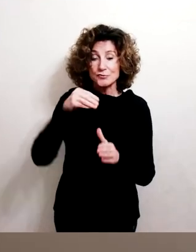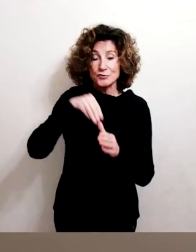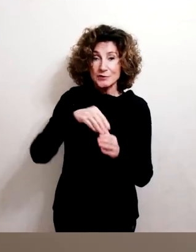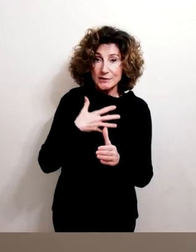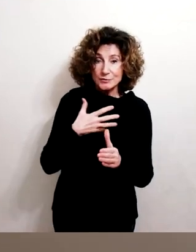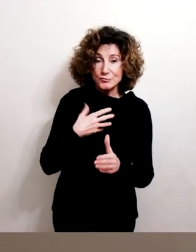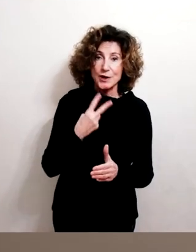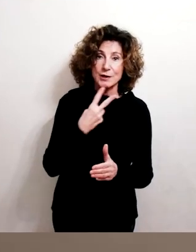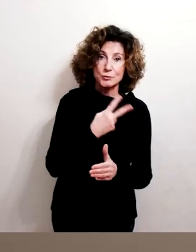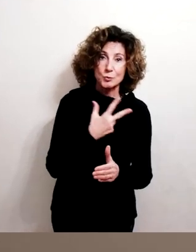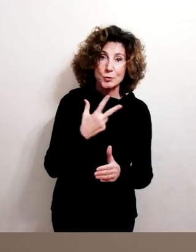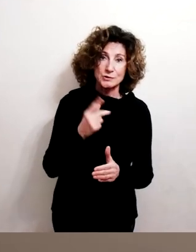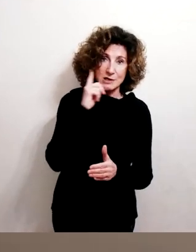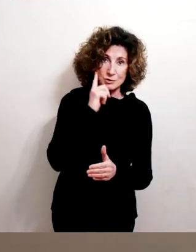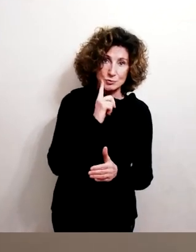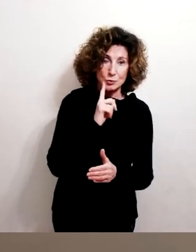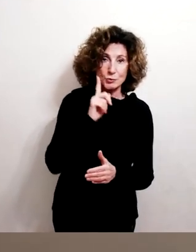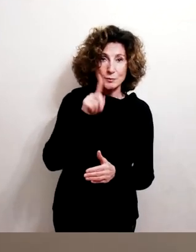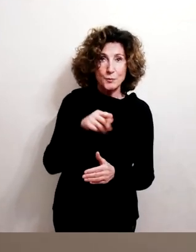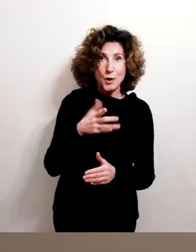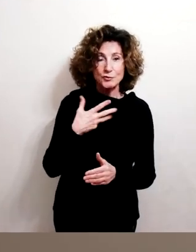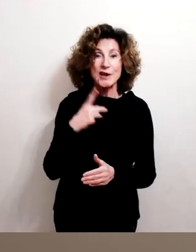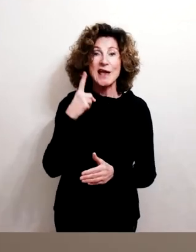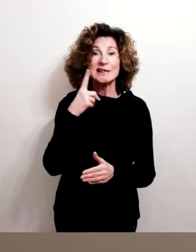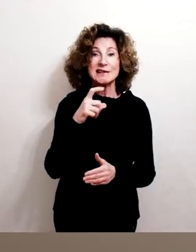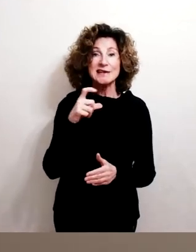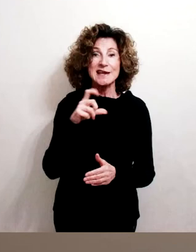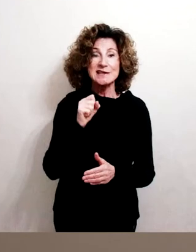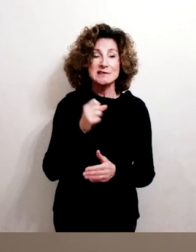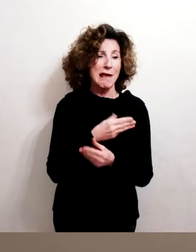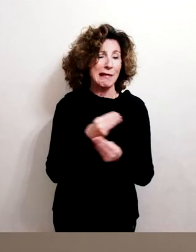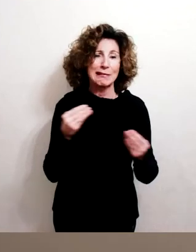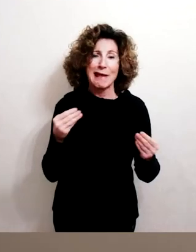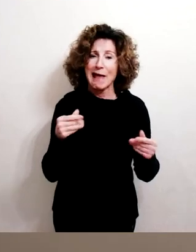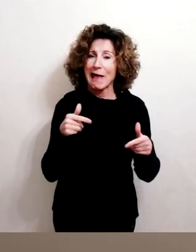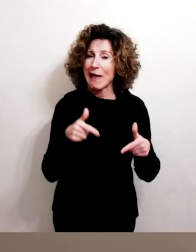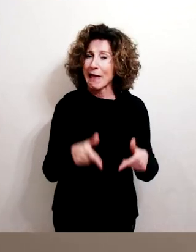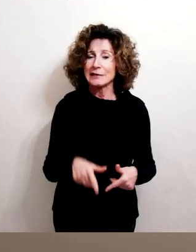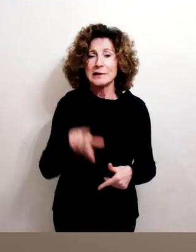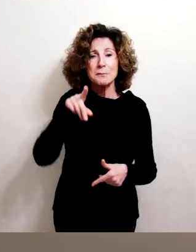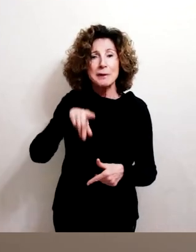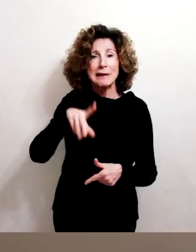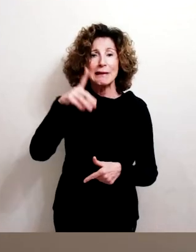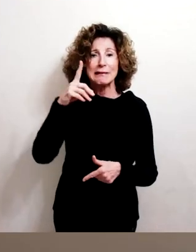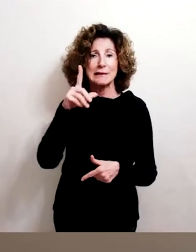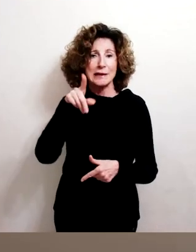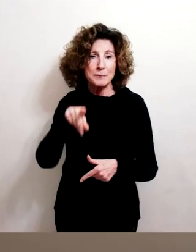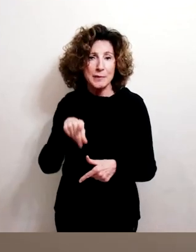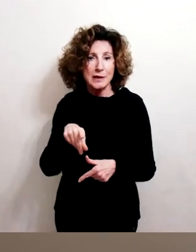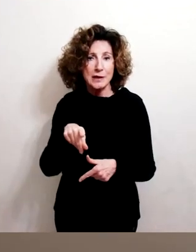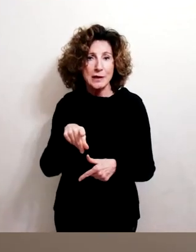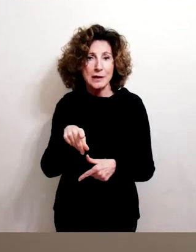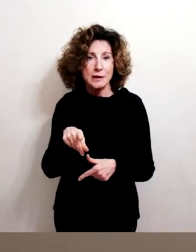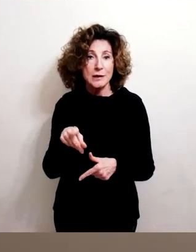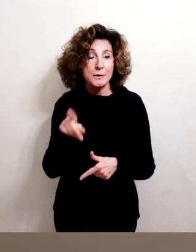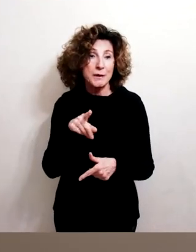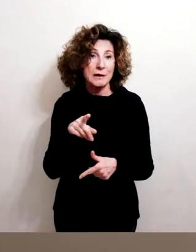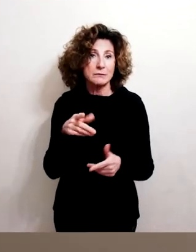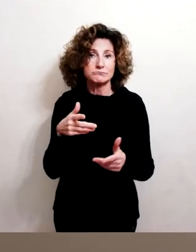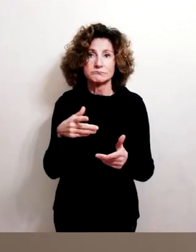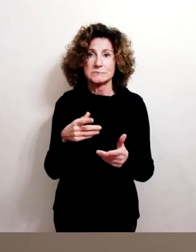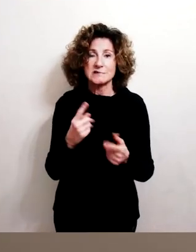abbiamo 23 sorti poi abbiamo i dsa ormai tantissimi ragazzi hanno pdp per